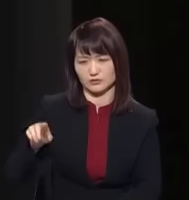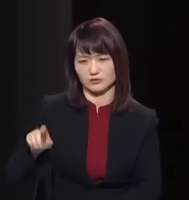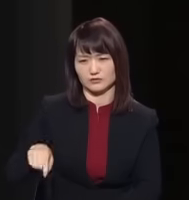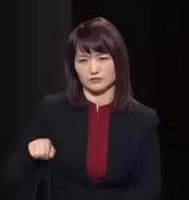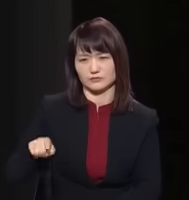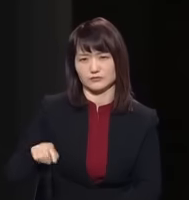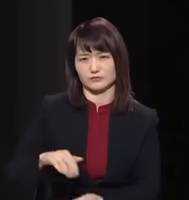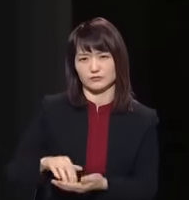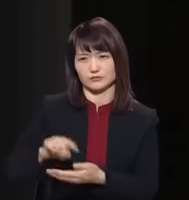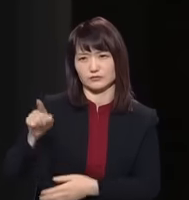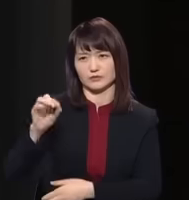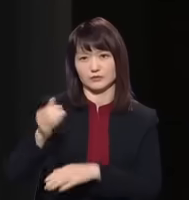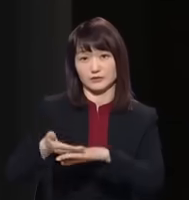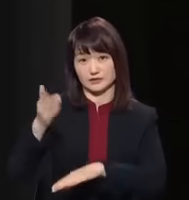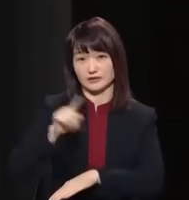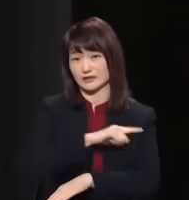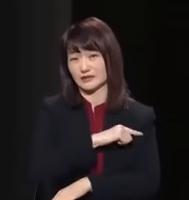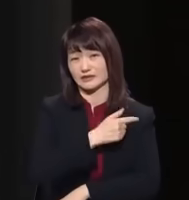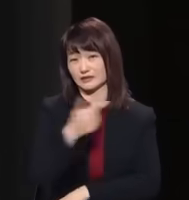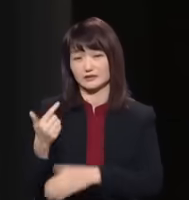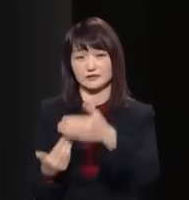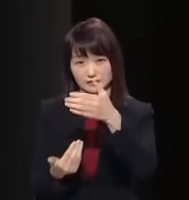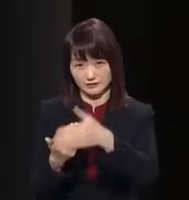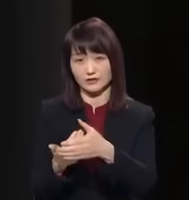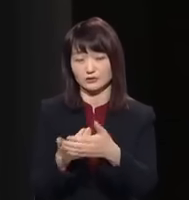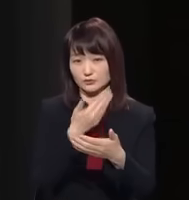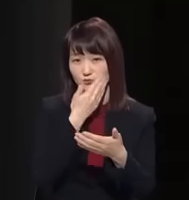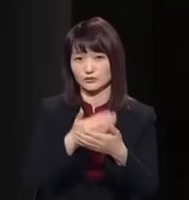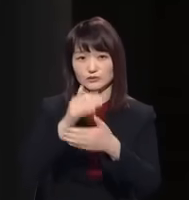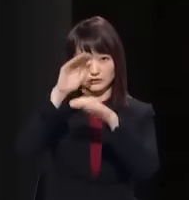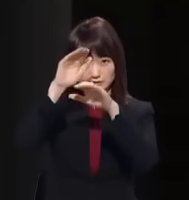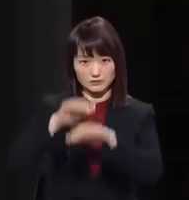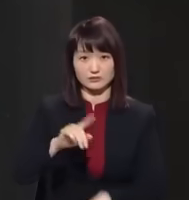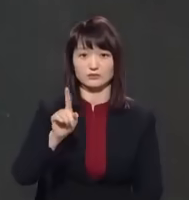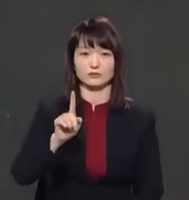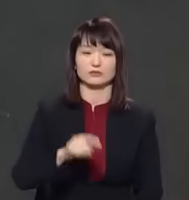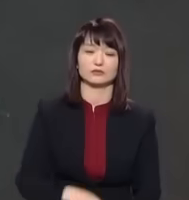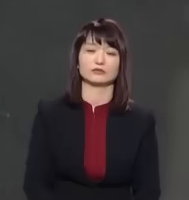화제가 됐던 사건이죠. 오늘 사건 체크포인트 짚어보죠.